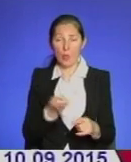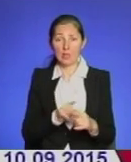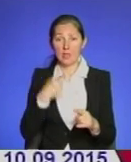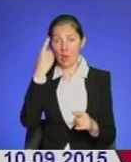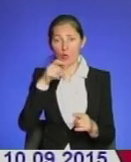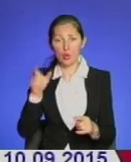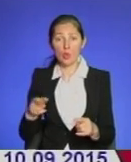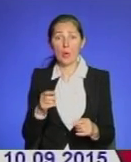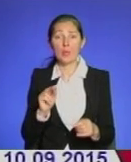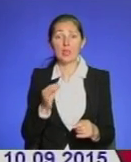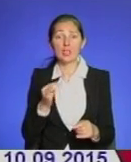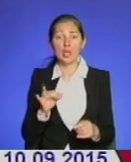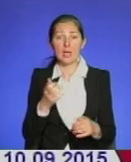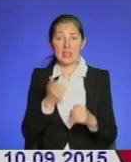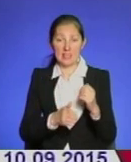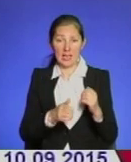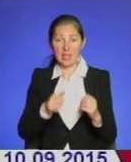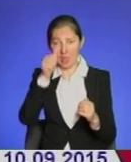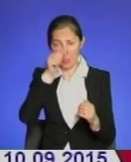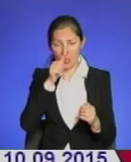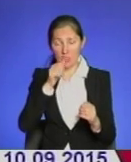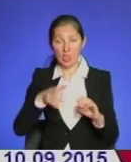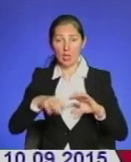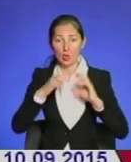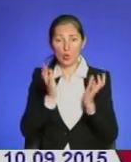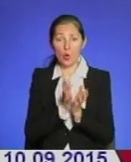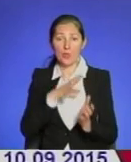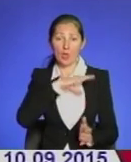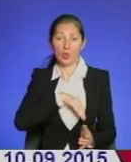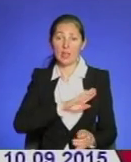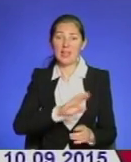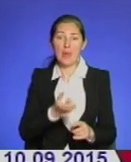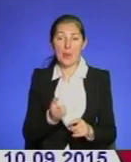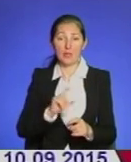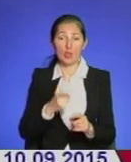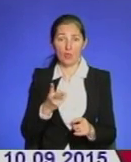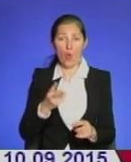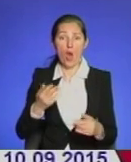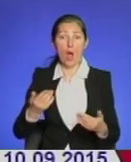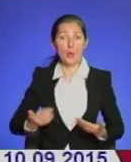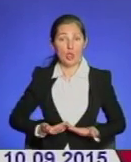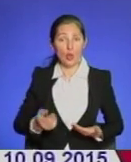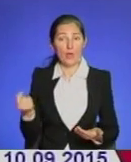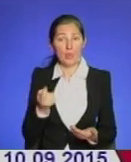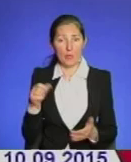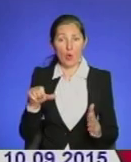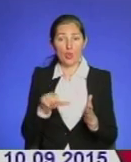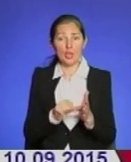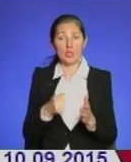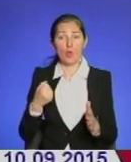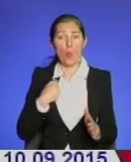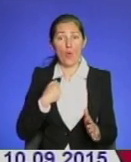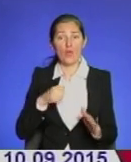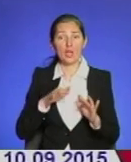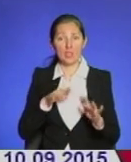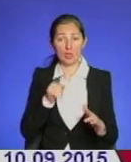чий середній місячний сукупний сімейний дохід не перевищує 2 прожиткових мінімумів. Учасникам бойових дій, сюди входять